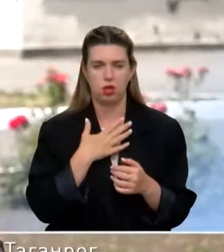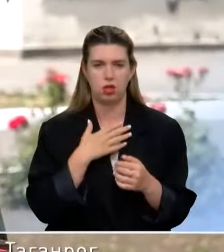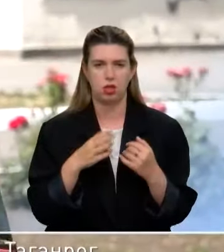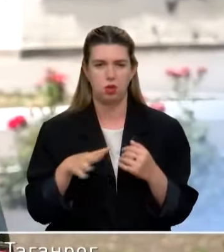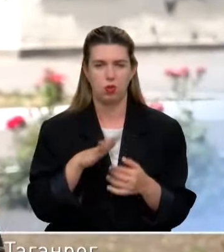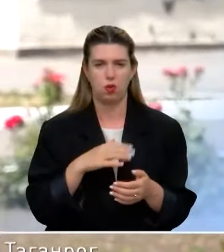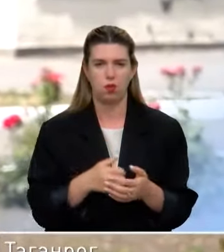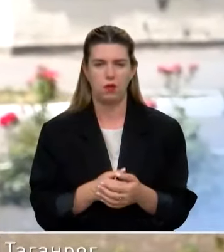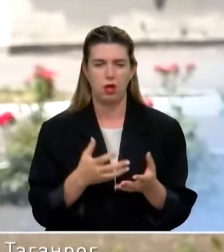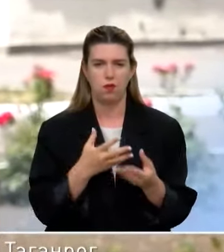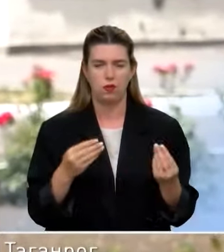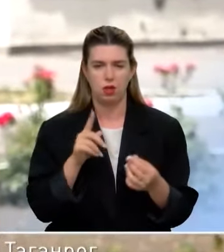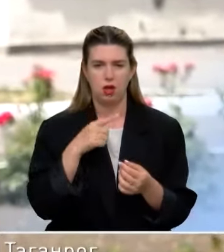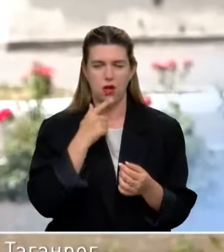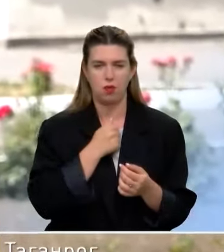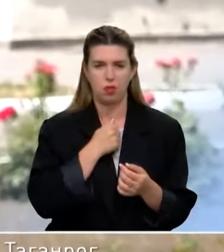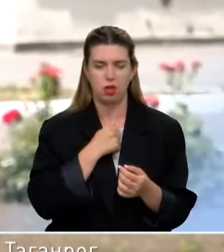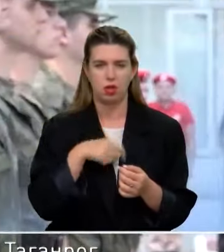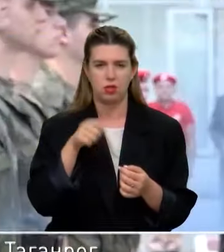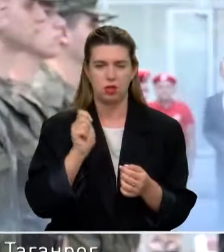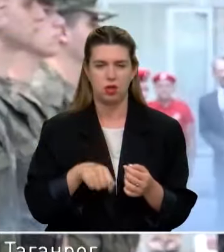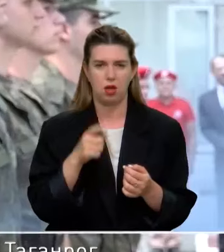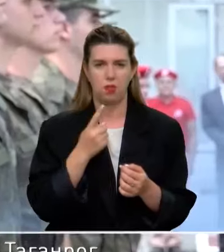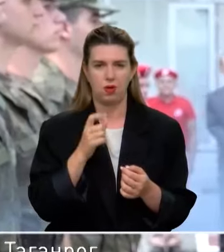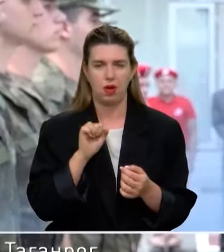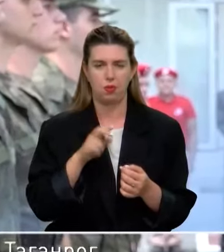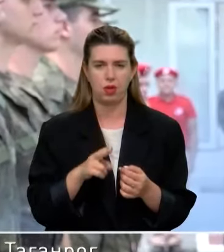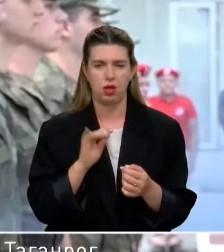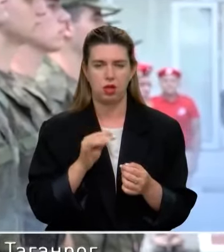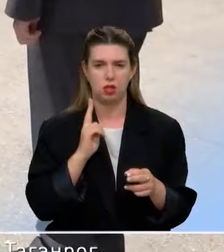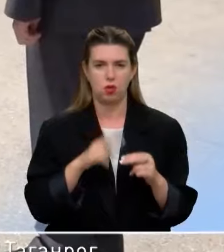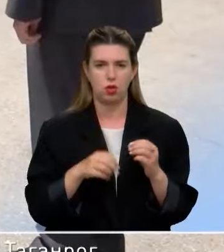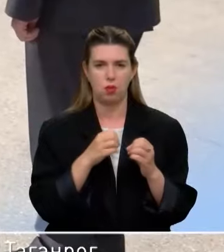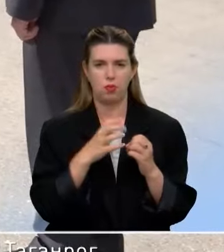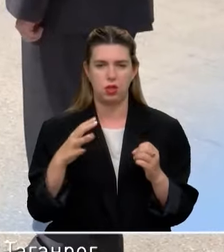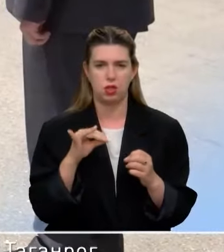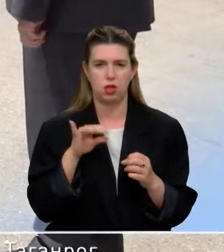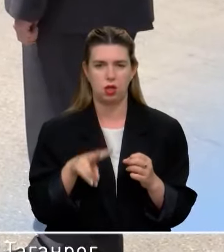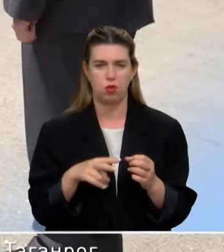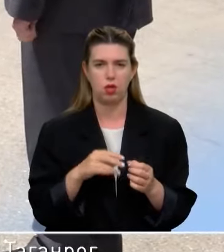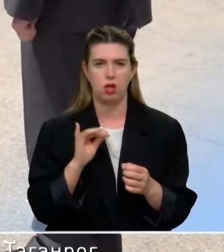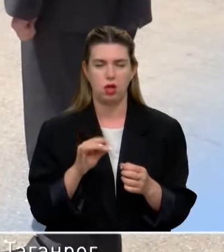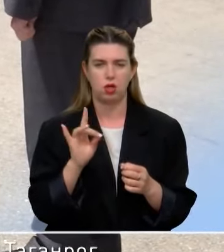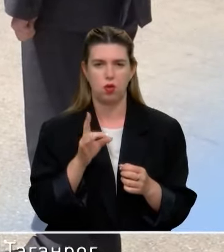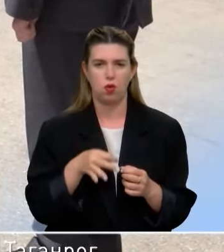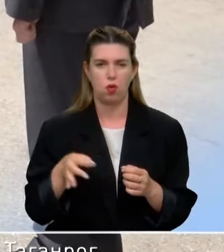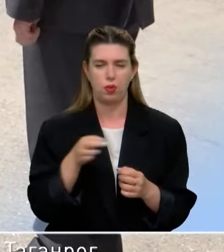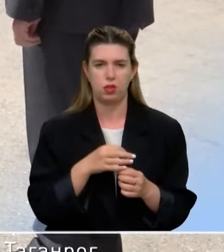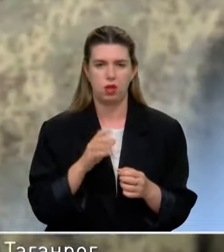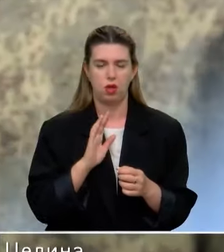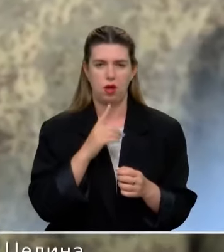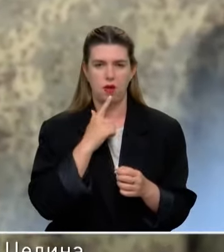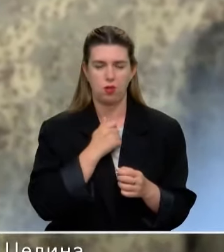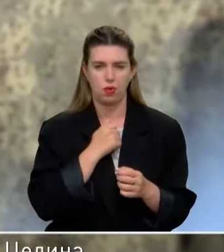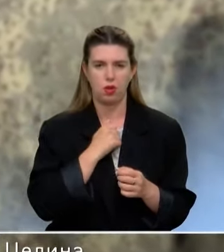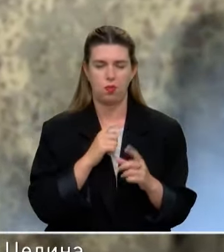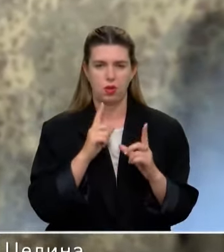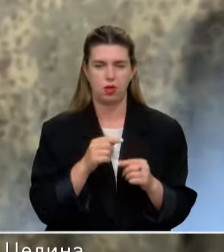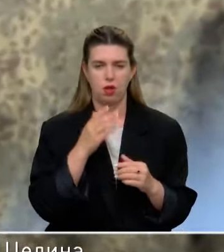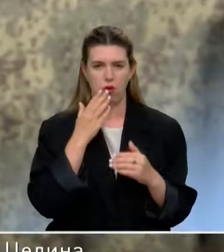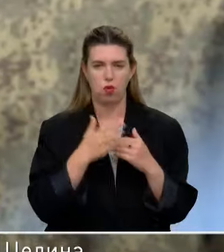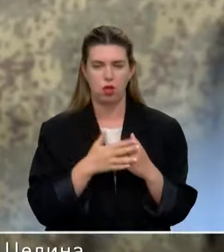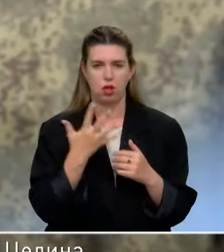земляков весенний призыв в этом году стартовал 1 апреля а завершится 15 июля от Ростовской области Вооружённые силы страны